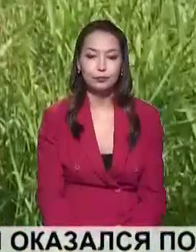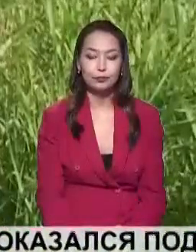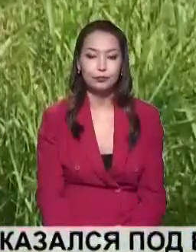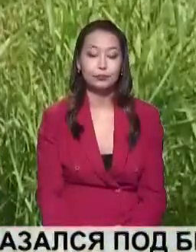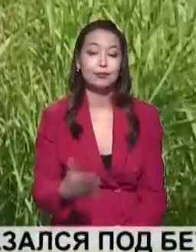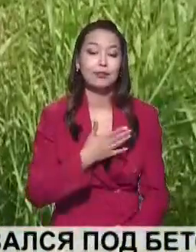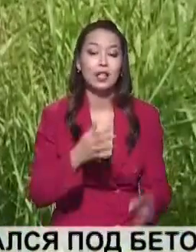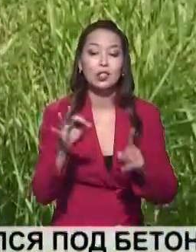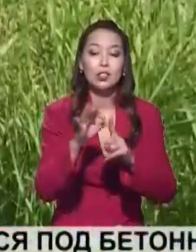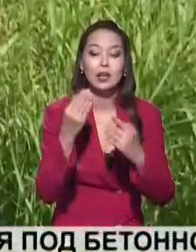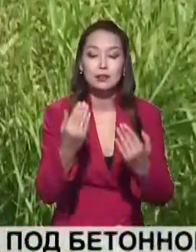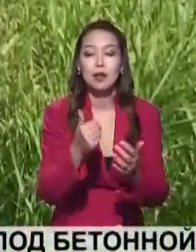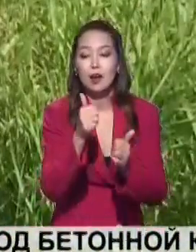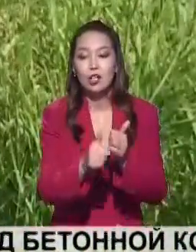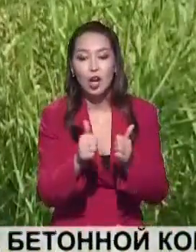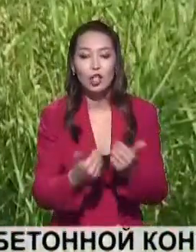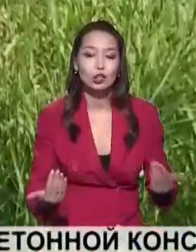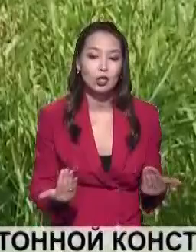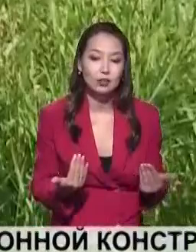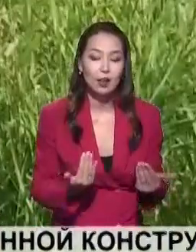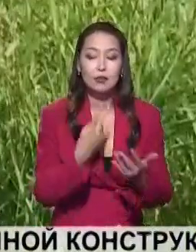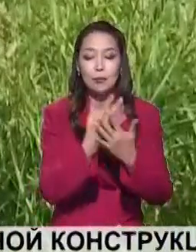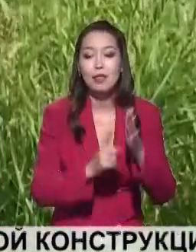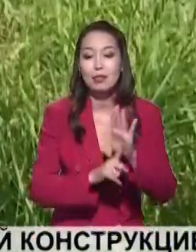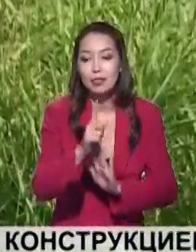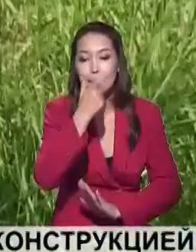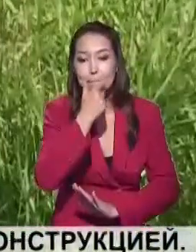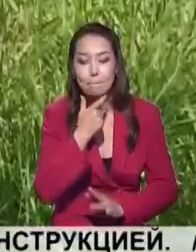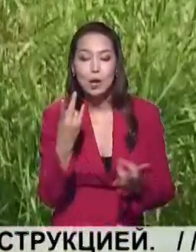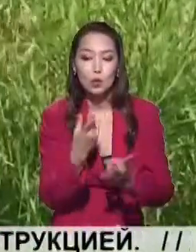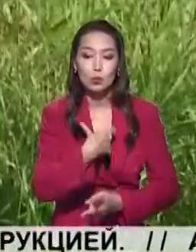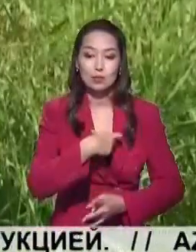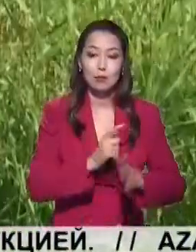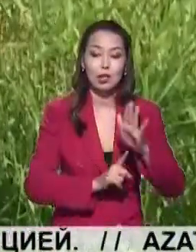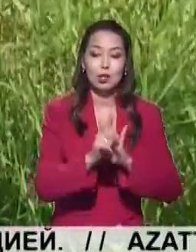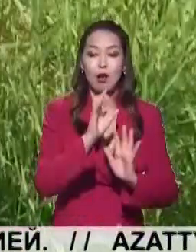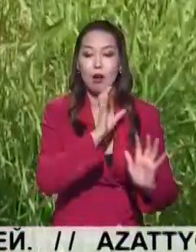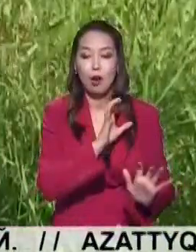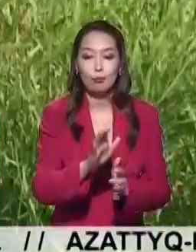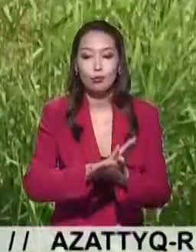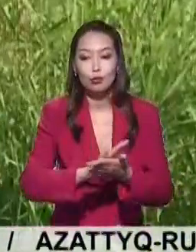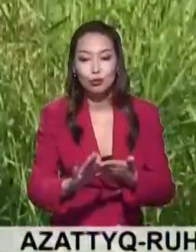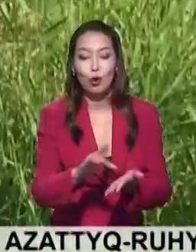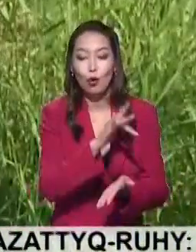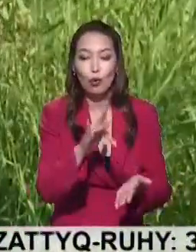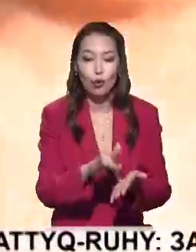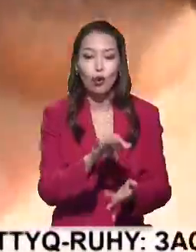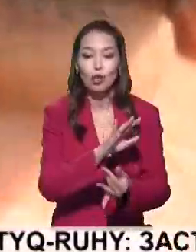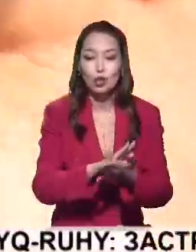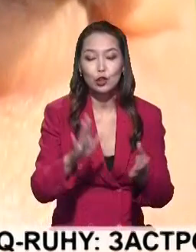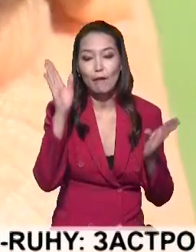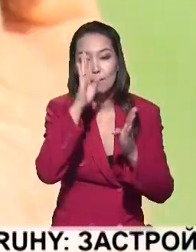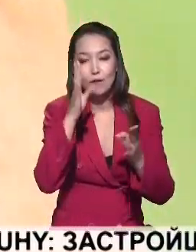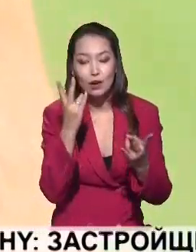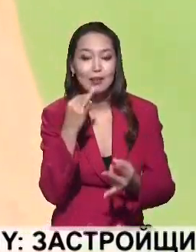Наша цель – донести до каждого жителя, что начинать дисциплину нужно с себя, чтобы обеспечить чистоту своего города, чистый воздух,